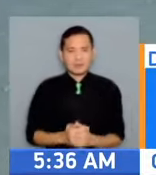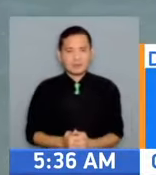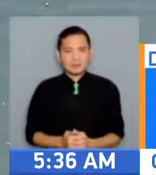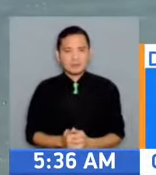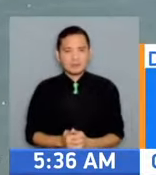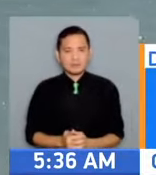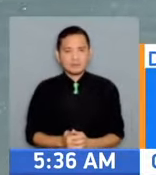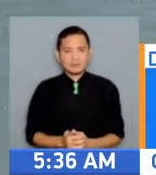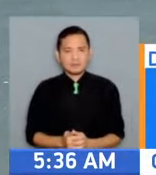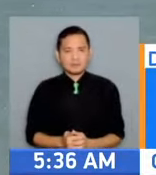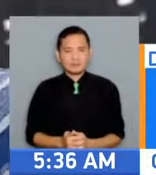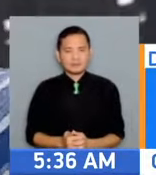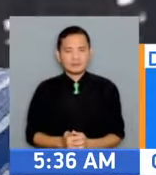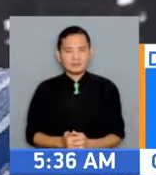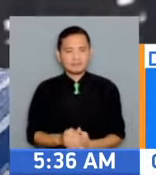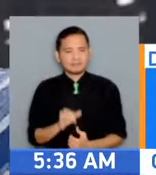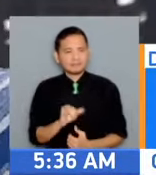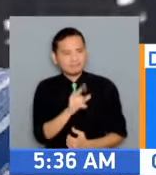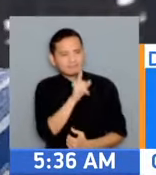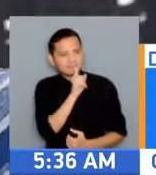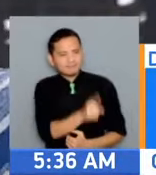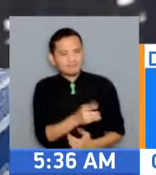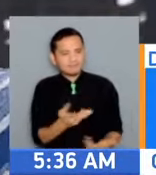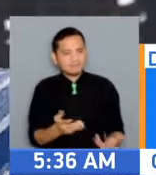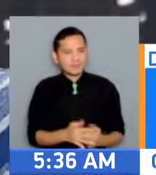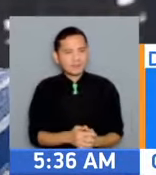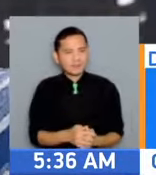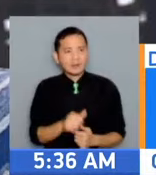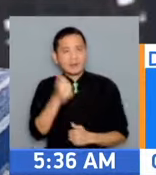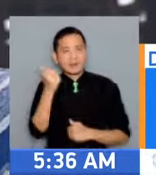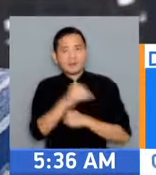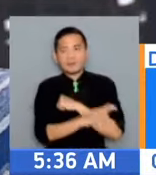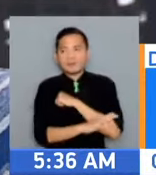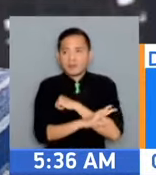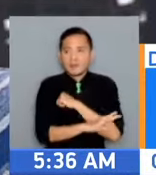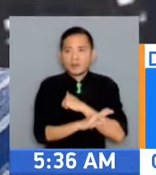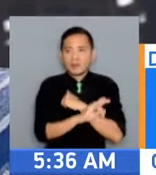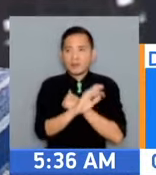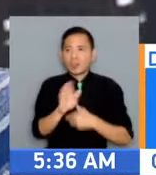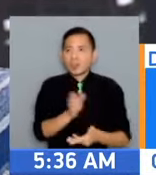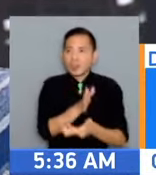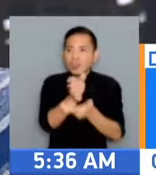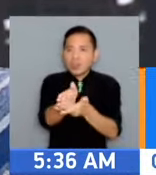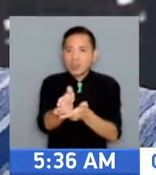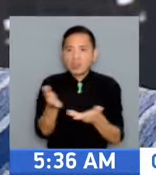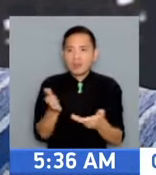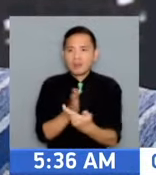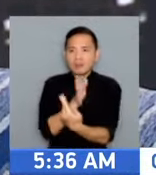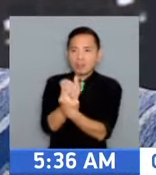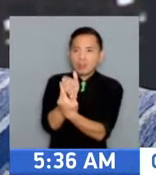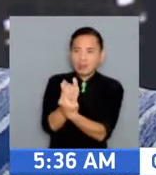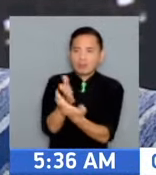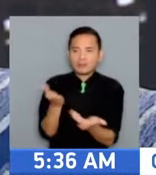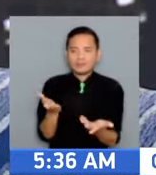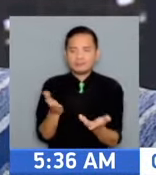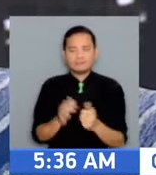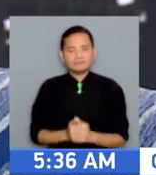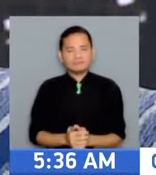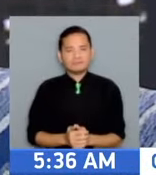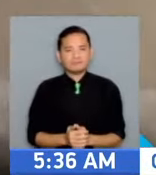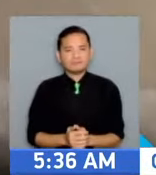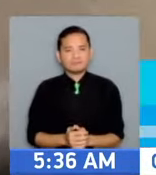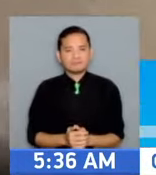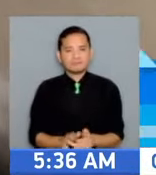hahangarin ng mga yan? Nakikinabang ibang lahi. Sabi nila, ibang lahi. Atin yan eh. Atin yun. Samantala, susunod po namin ihirit.